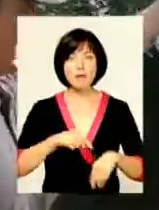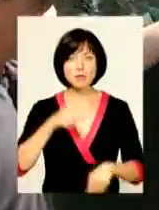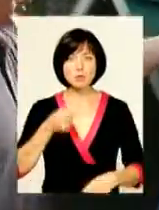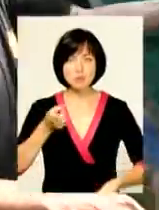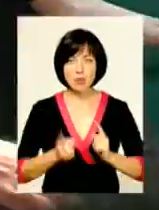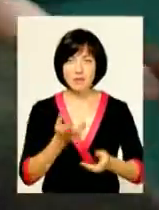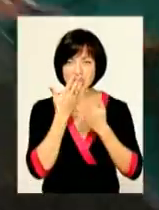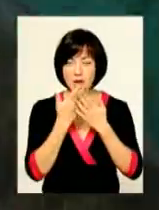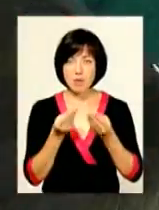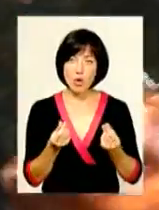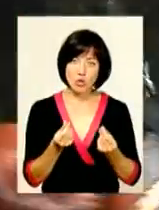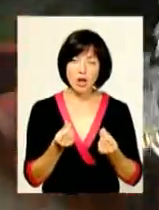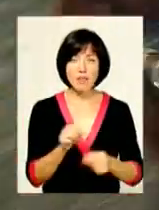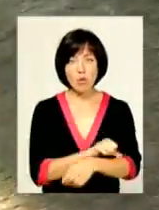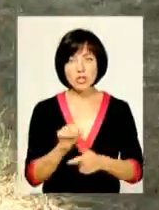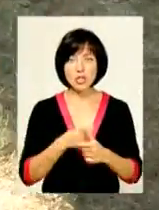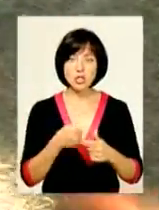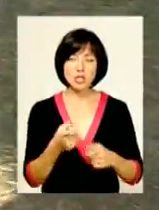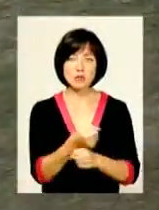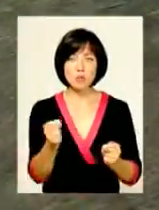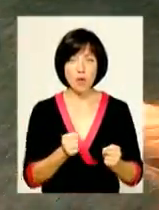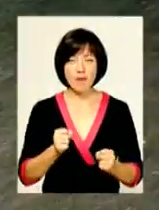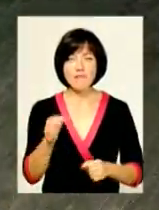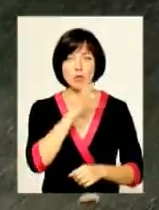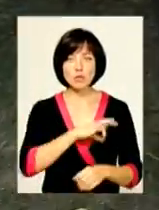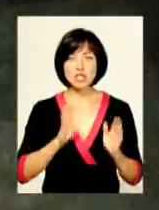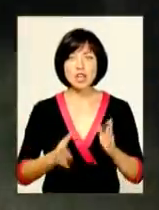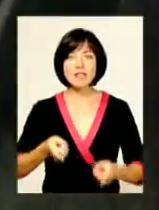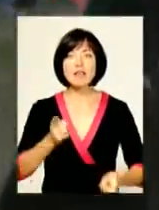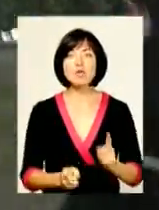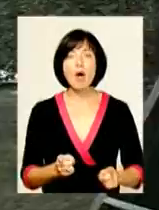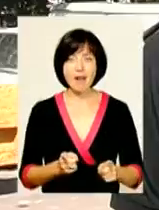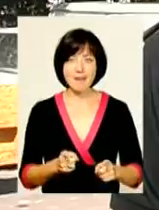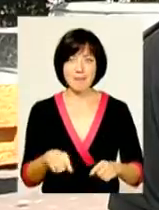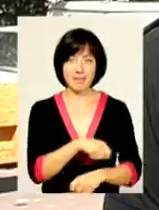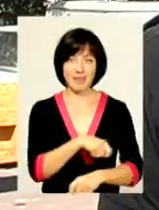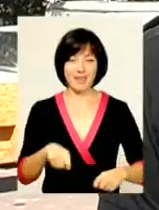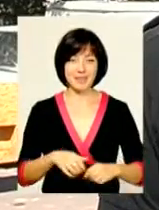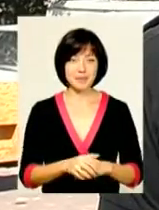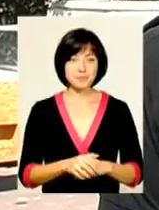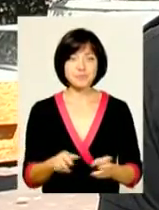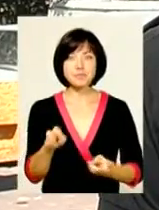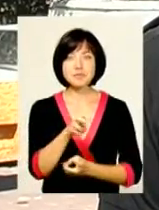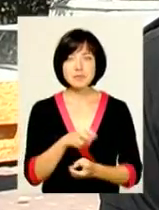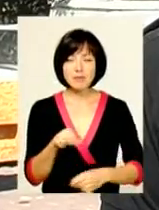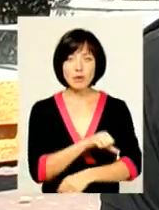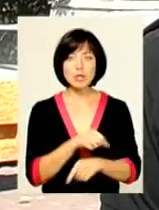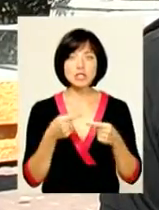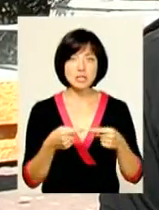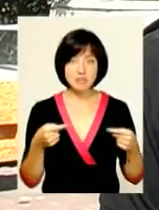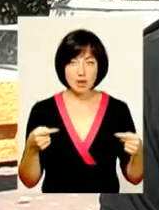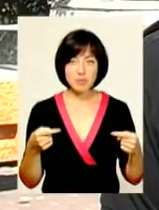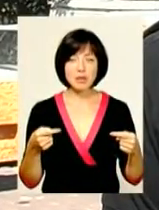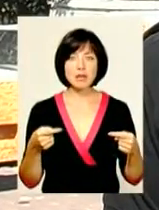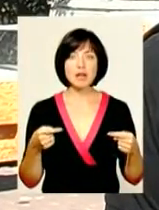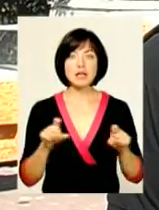запах грошей, наркотиків чи зброї, у навчанні використовують лише натуральні матеріали. По пошуку наркотичних засобів